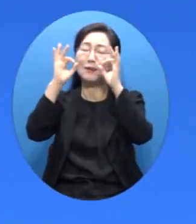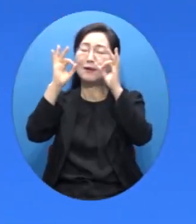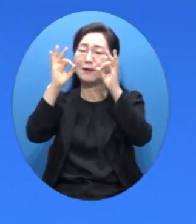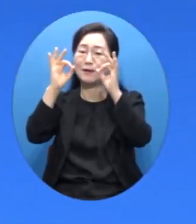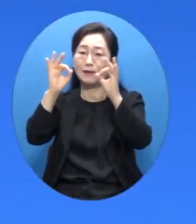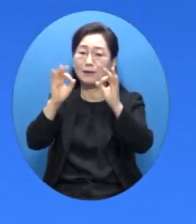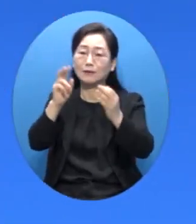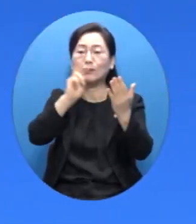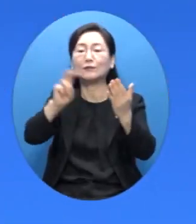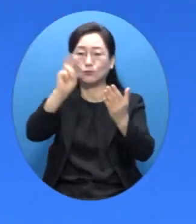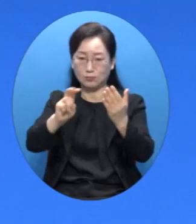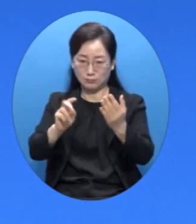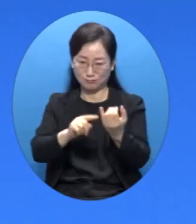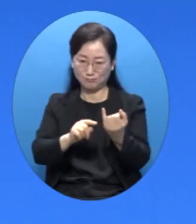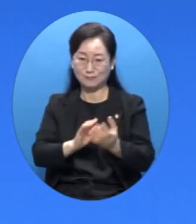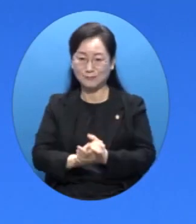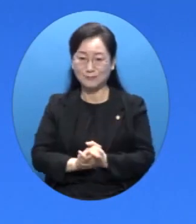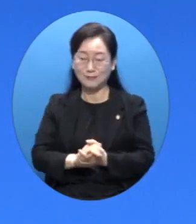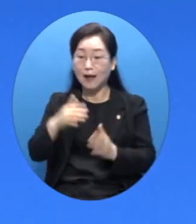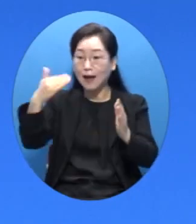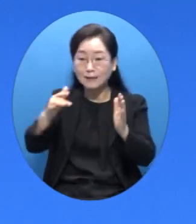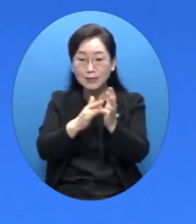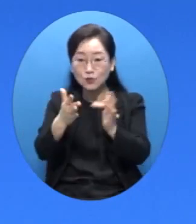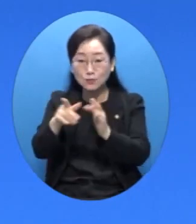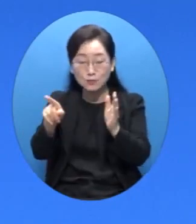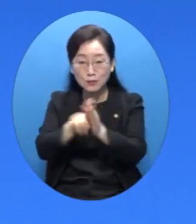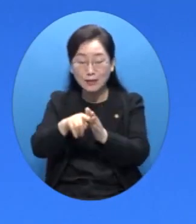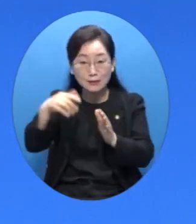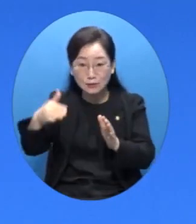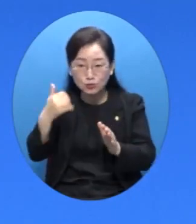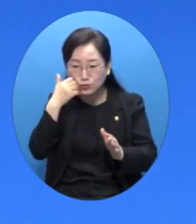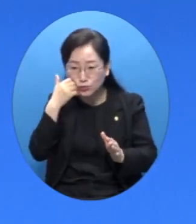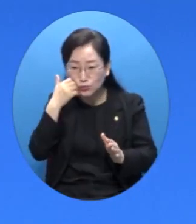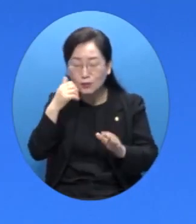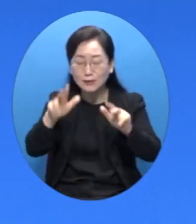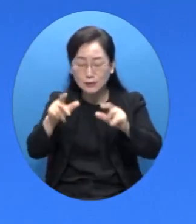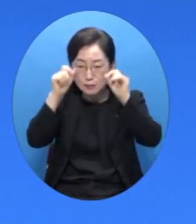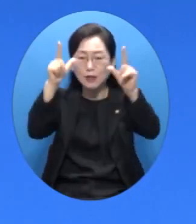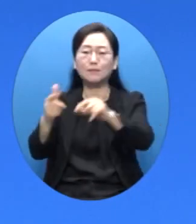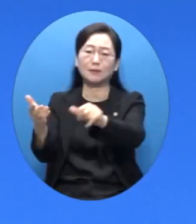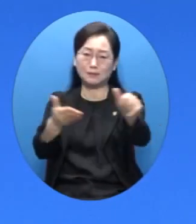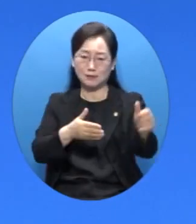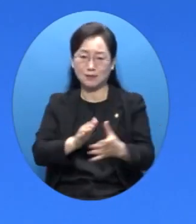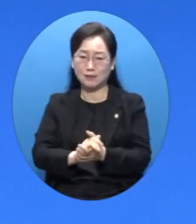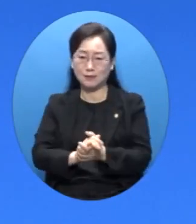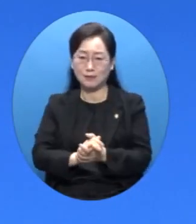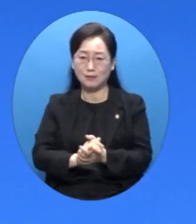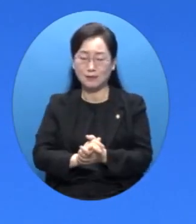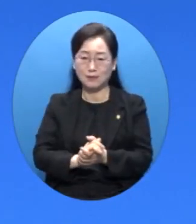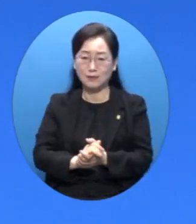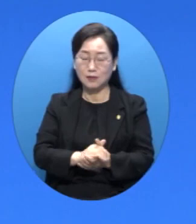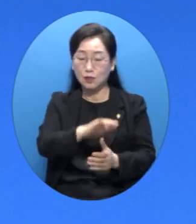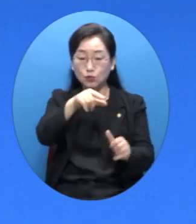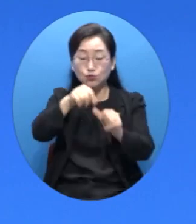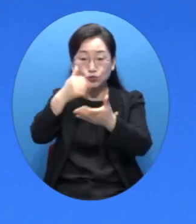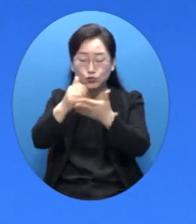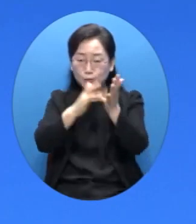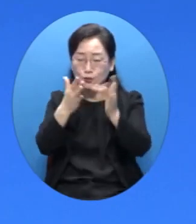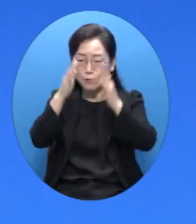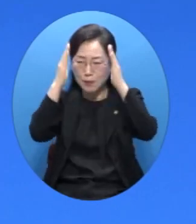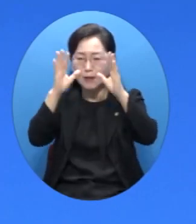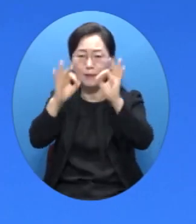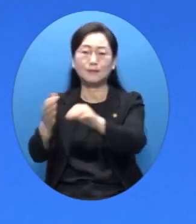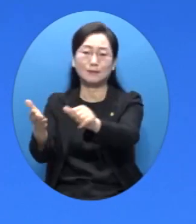찬송을 불렀던 것입니다. 아직 예수님을 만나지 못한 분 있습니까? 이 시간 영의 눈을 뜨게 되기를 바랍니다. 우리의 구세주 예수님을 바라볼 수 있게